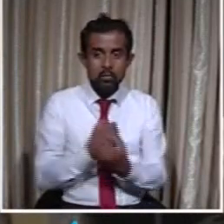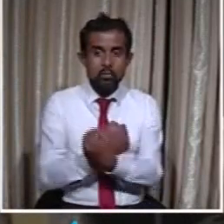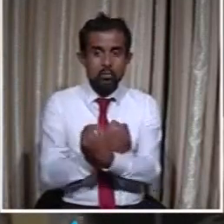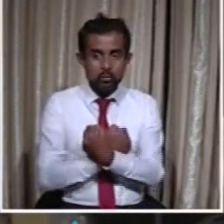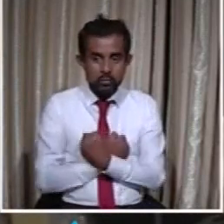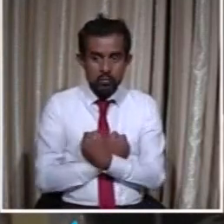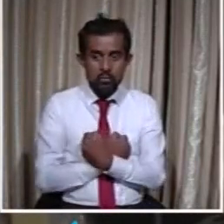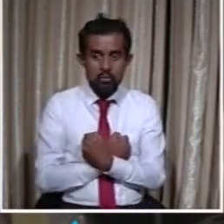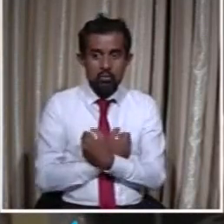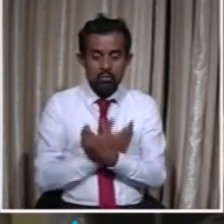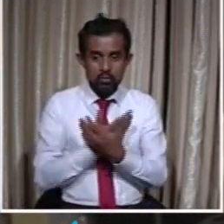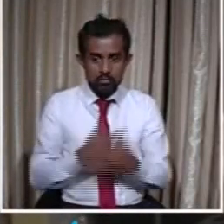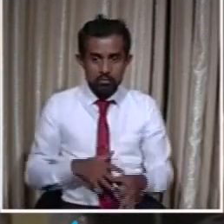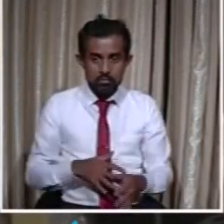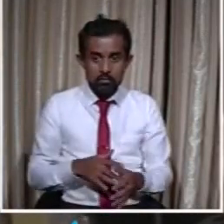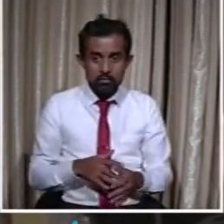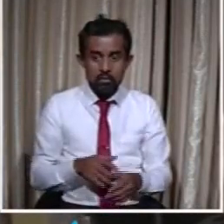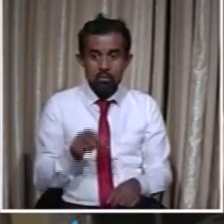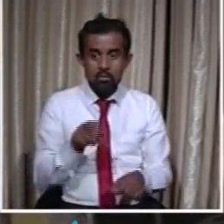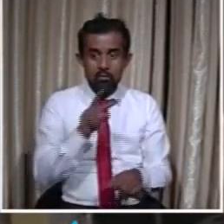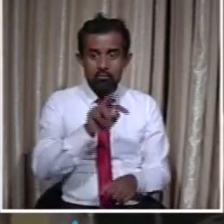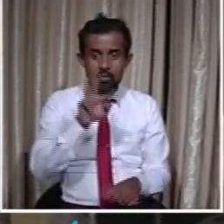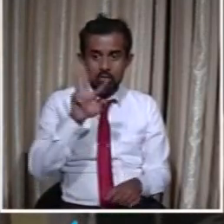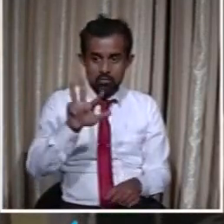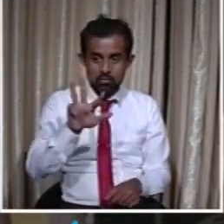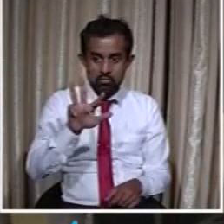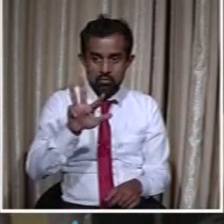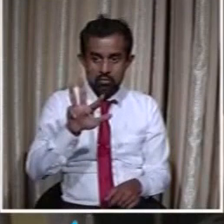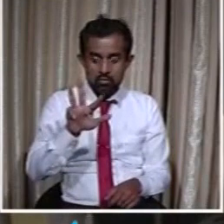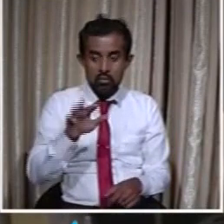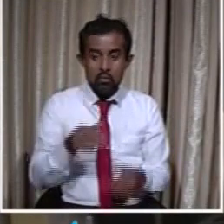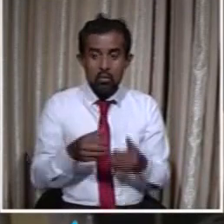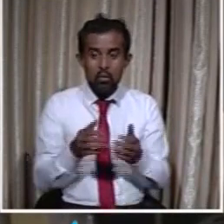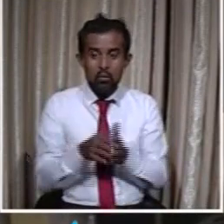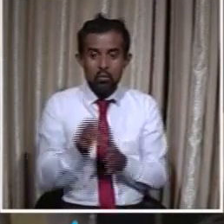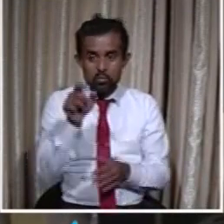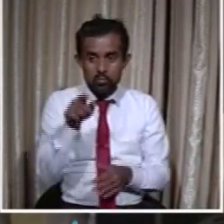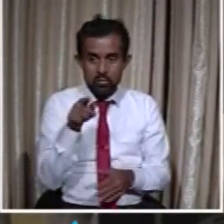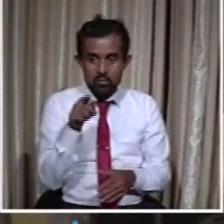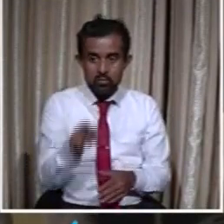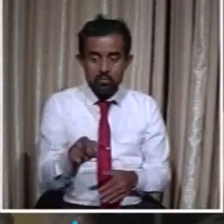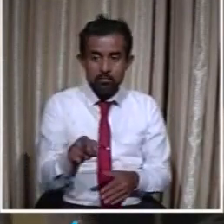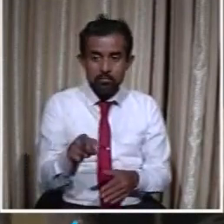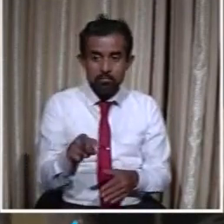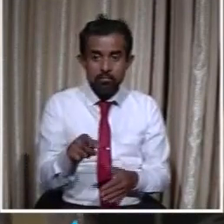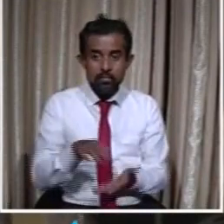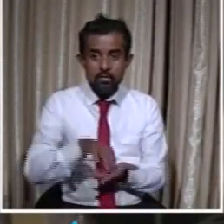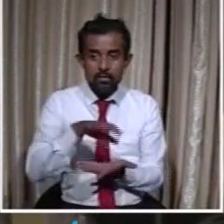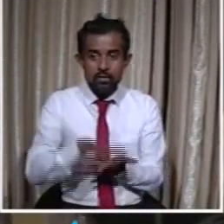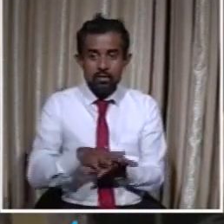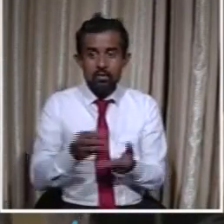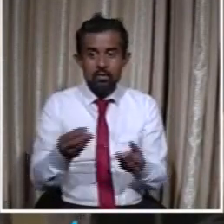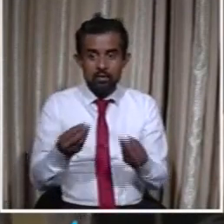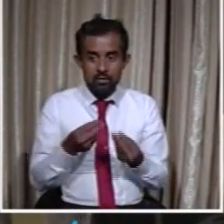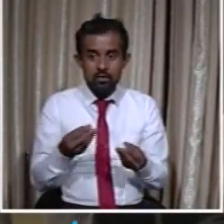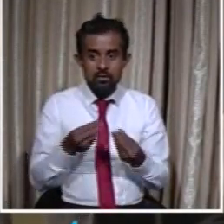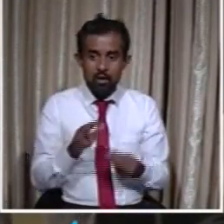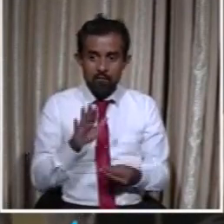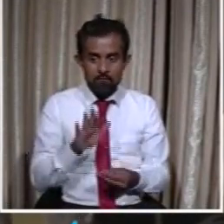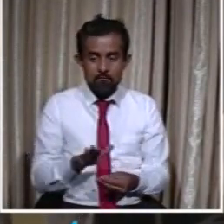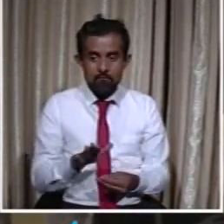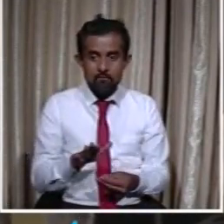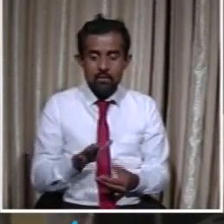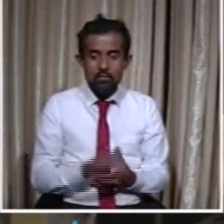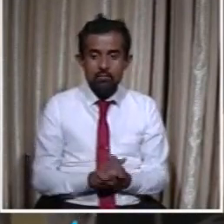நீண்ட காலமாக நீதிமன்றத்தால் தீர்ப்பு அளிக்கப்பட்டிருக்கிறார்கள். ஜனாதிபதி அவர்களிடமும் உங்களிடமும் நான் மிகவும்